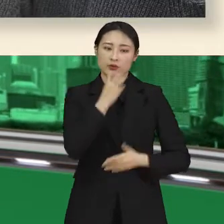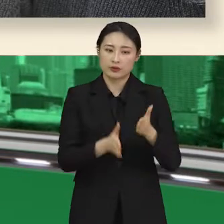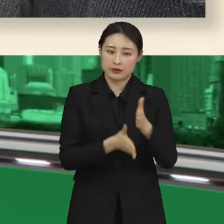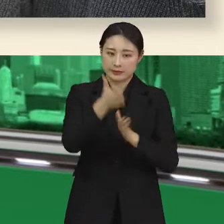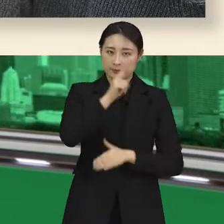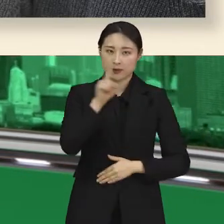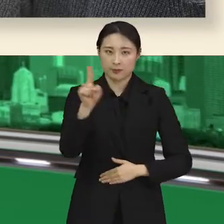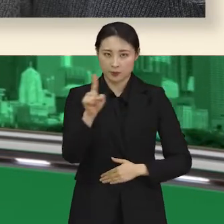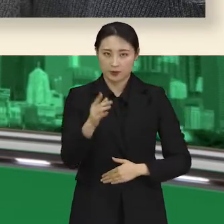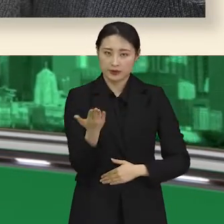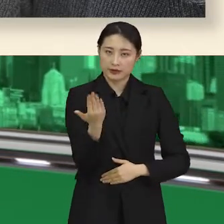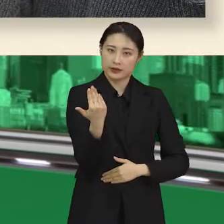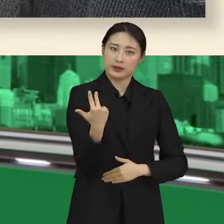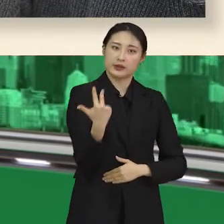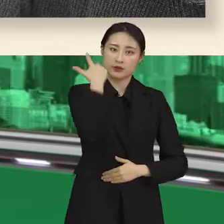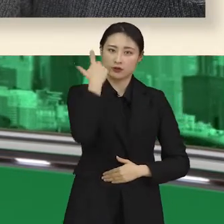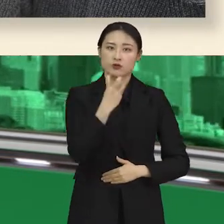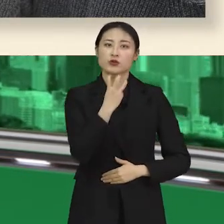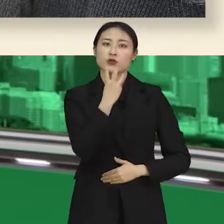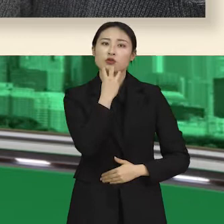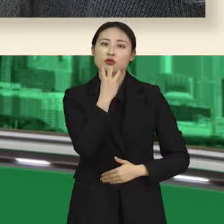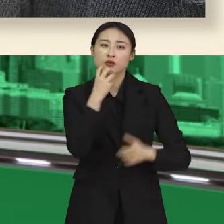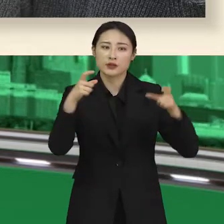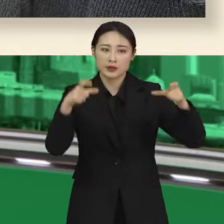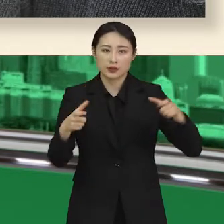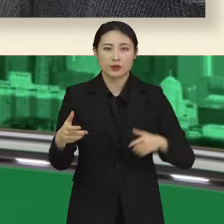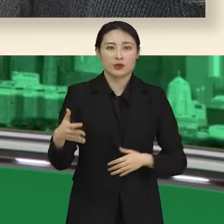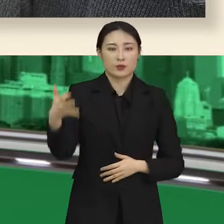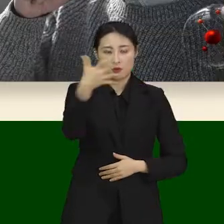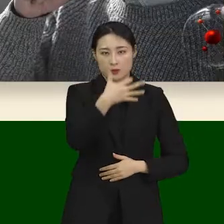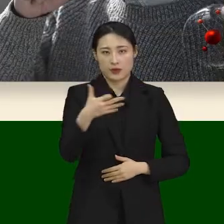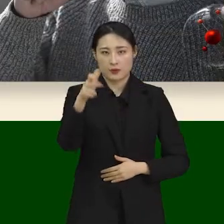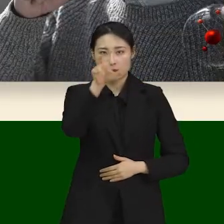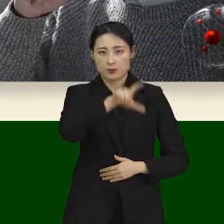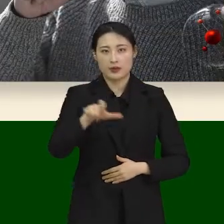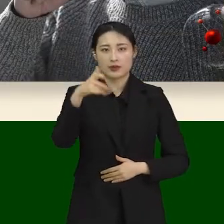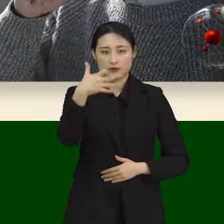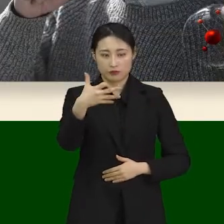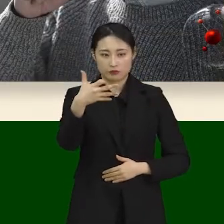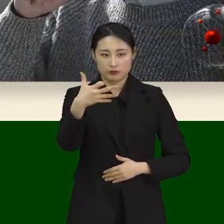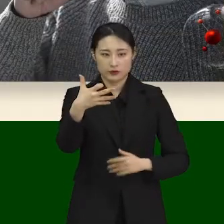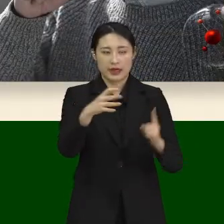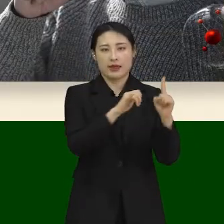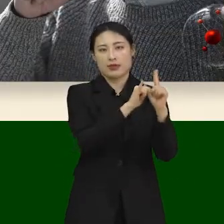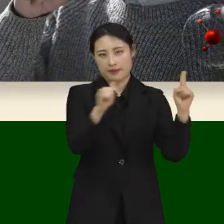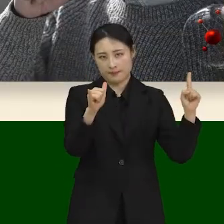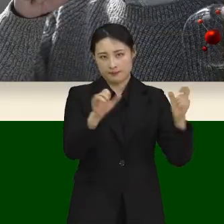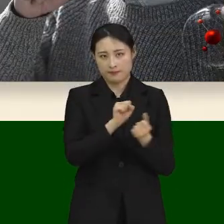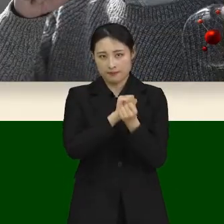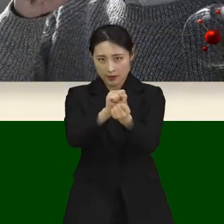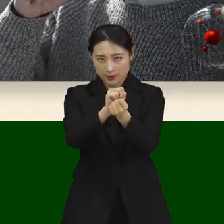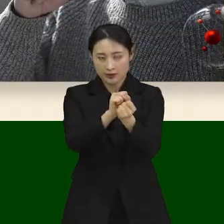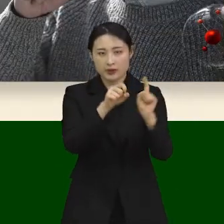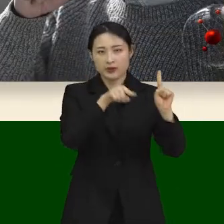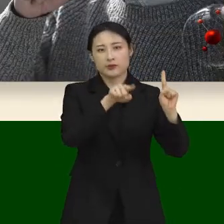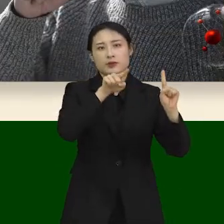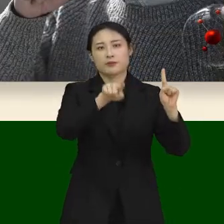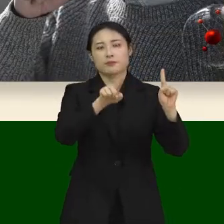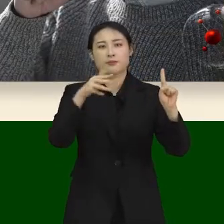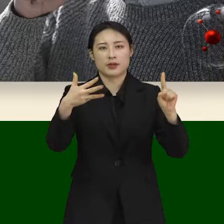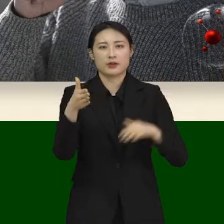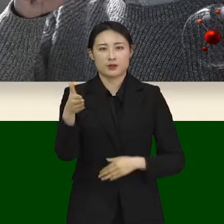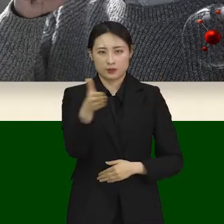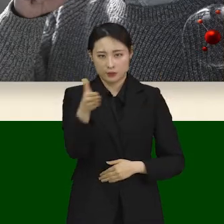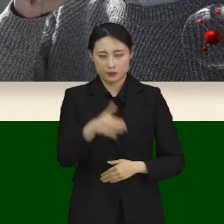따르면 지난주 서울의 코로나19 감염 재생산 지수는 평균 1.18로 거리두기